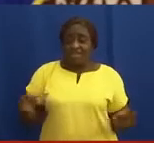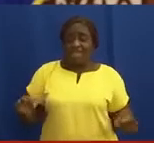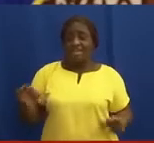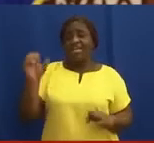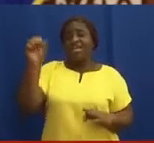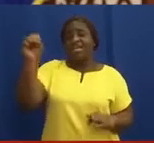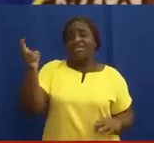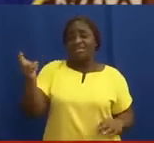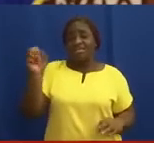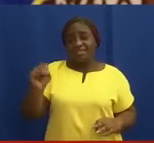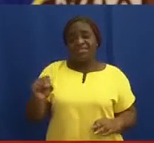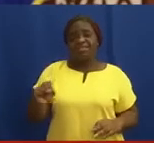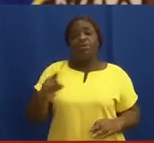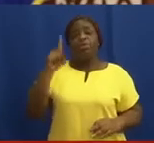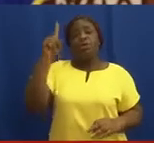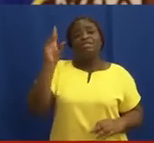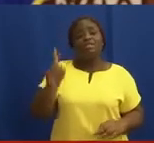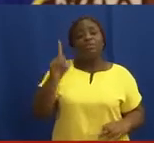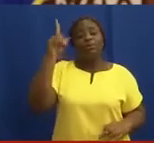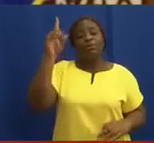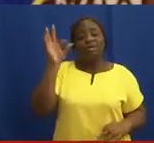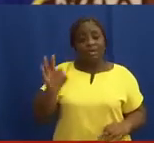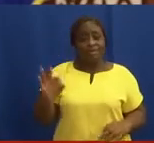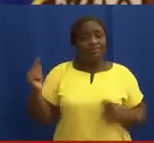one district, one factory, ebe muno.